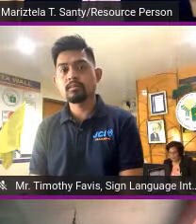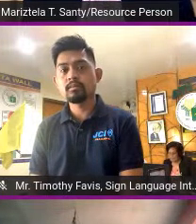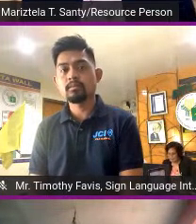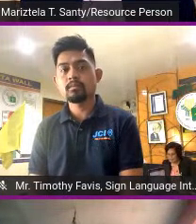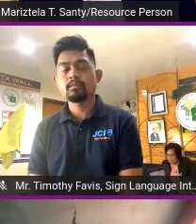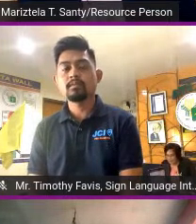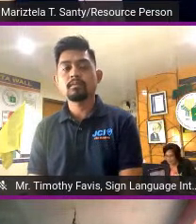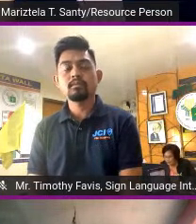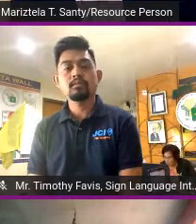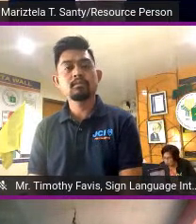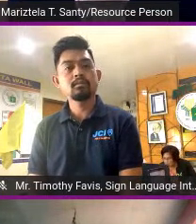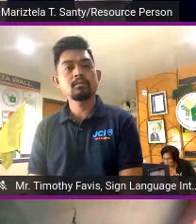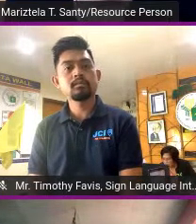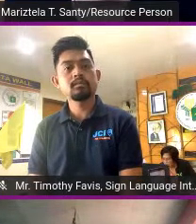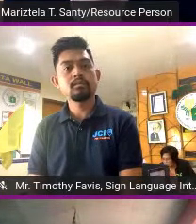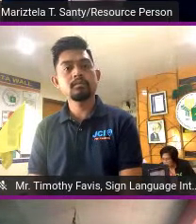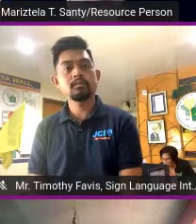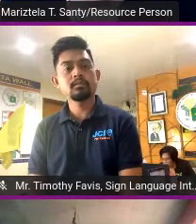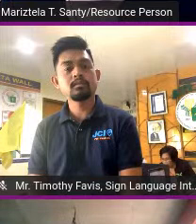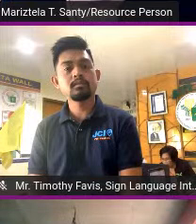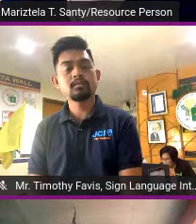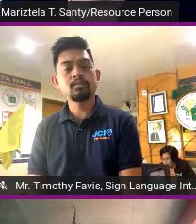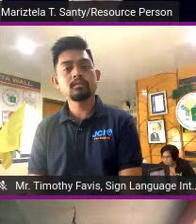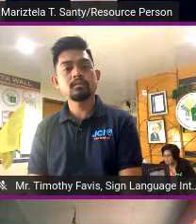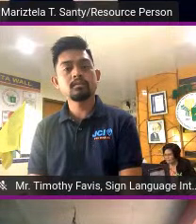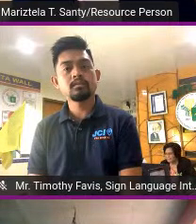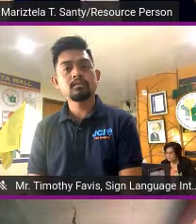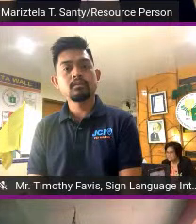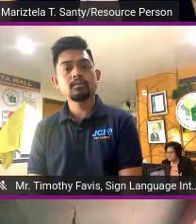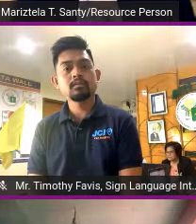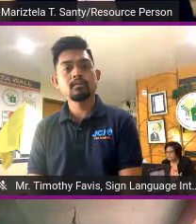Hello? Hello?